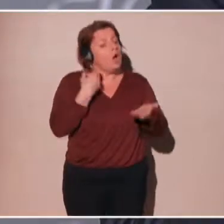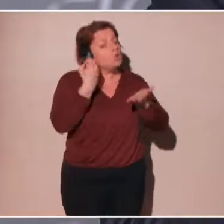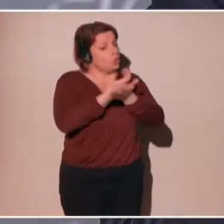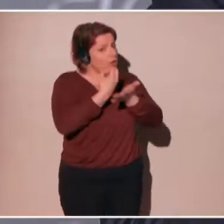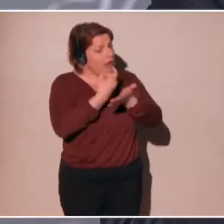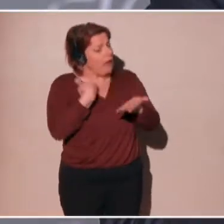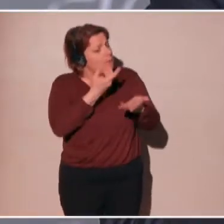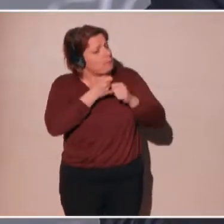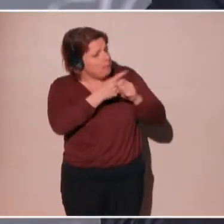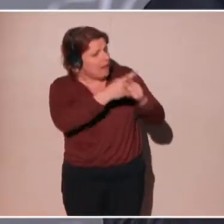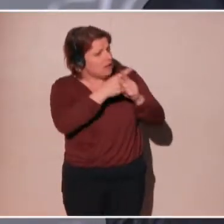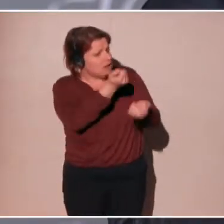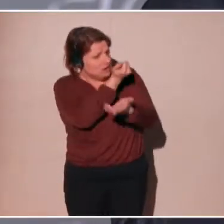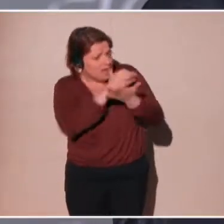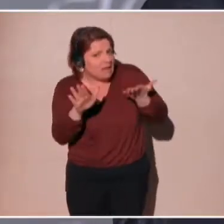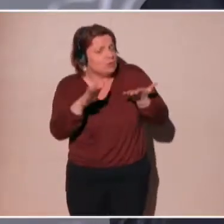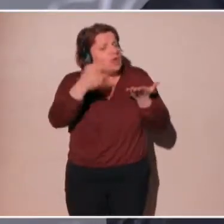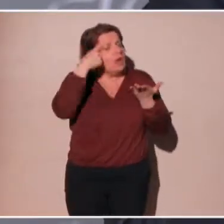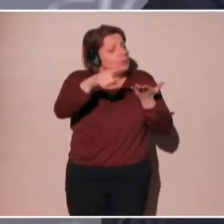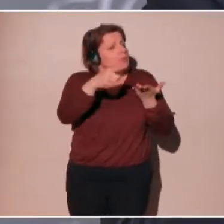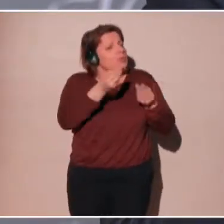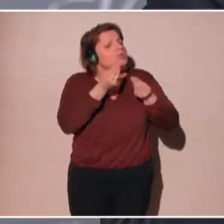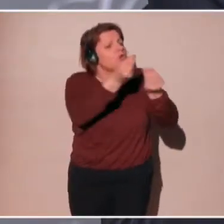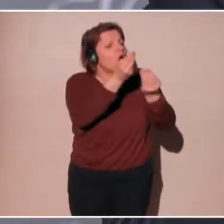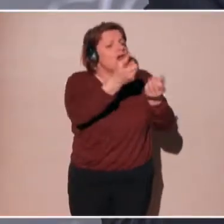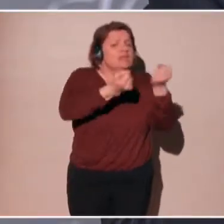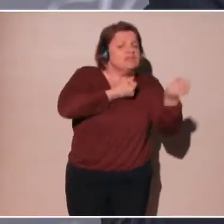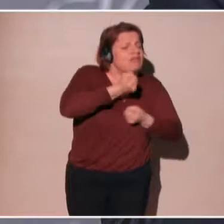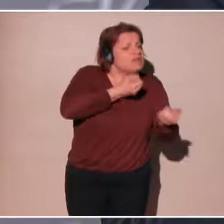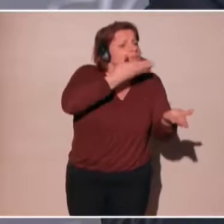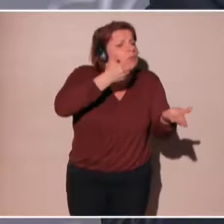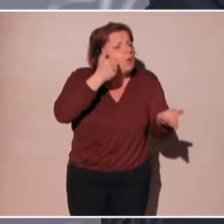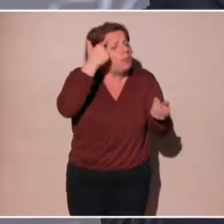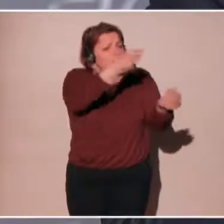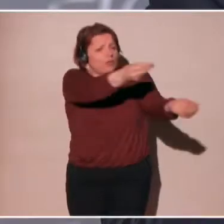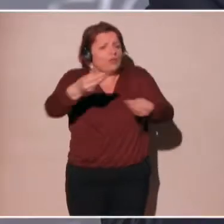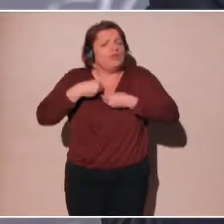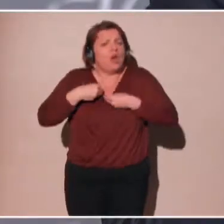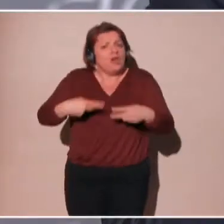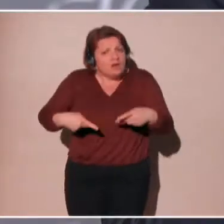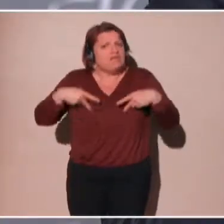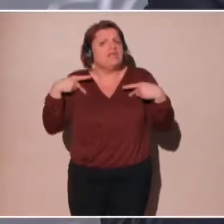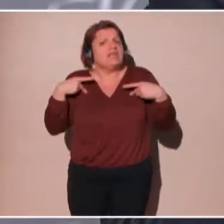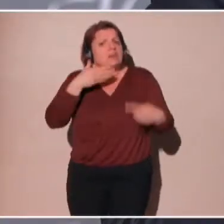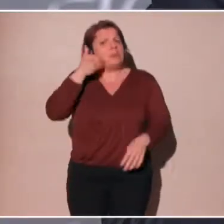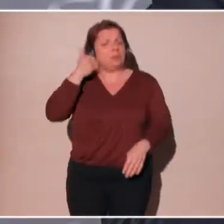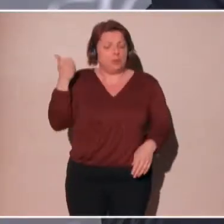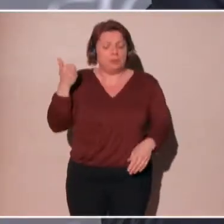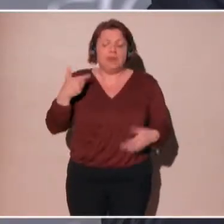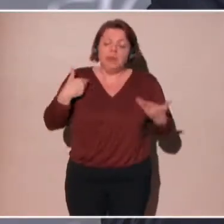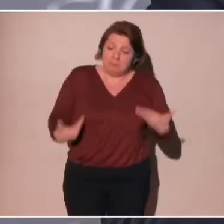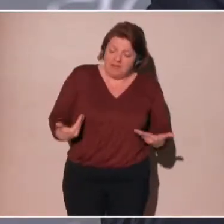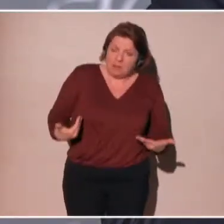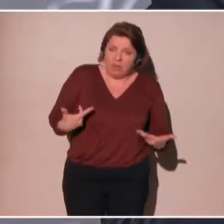pour améliorer les services qui, eux, améliorent notre quotidien. Et puis, ce paradigme a changé. Maintenant, il faut acheter